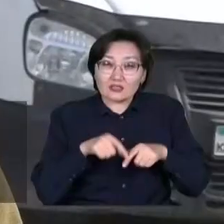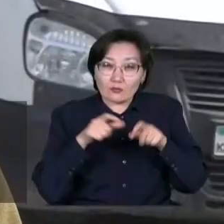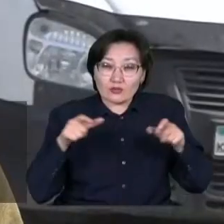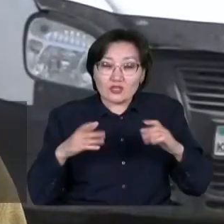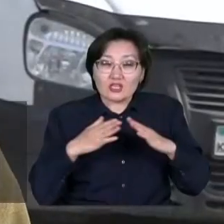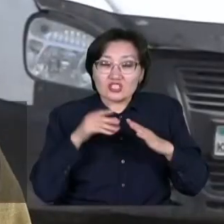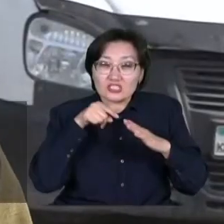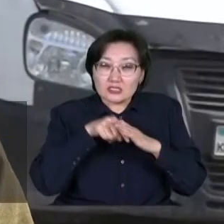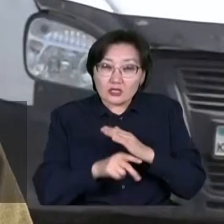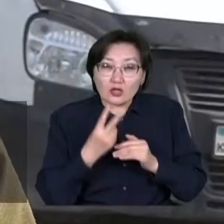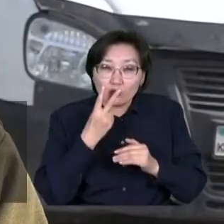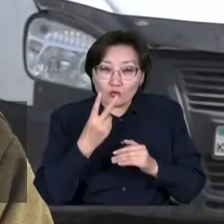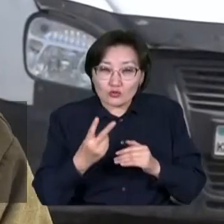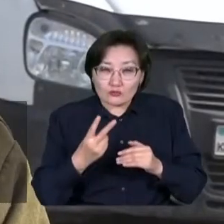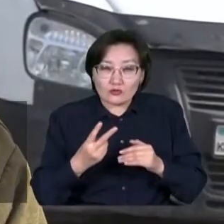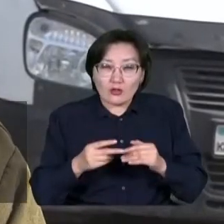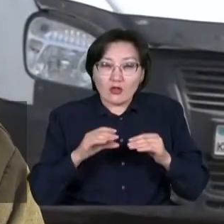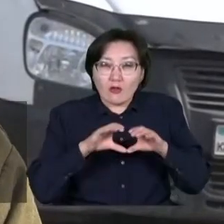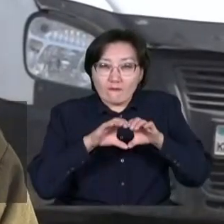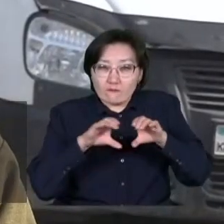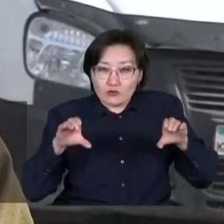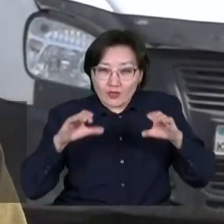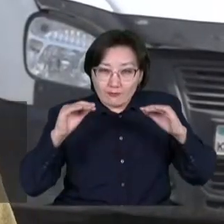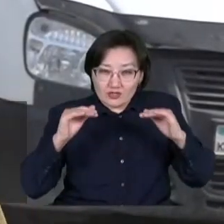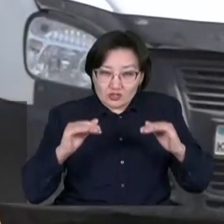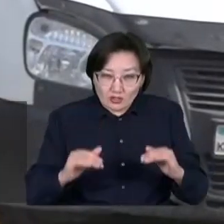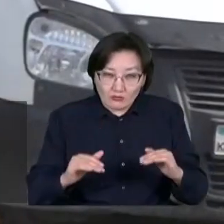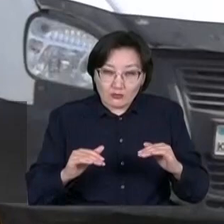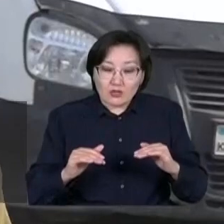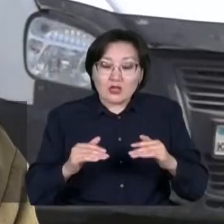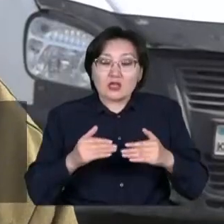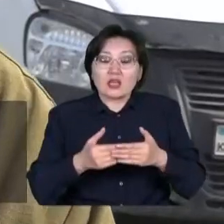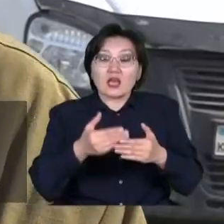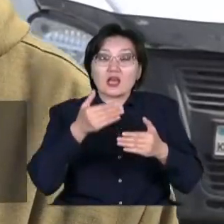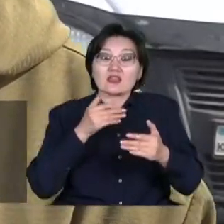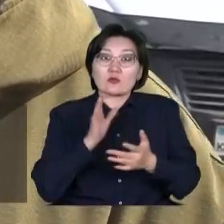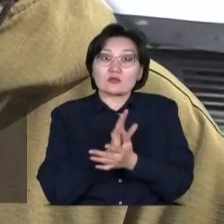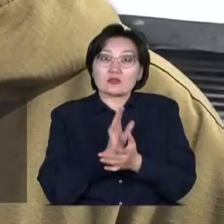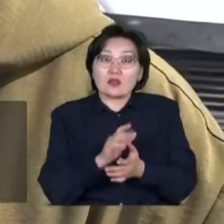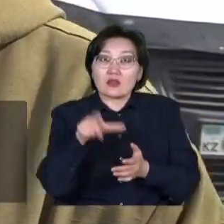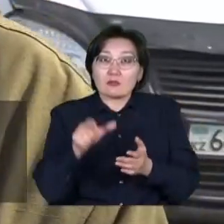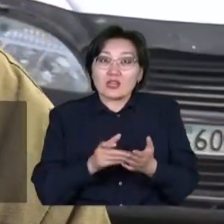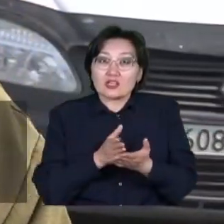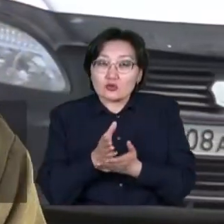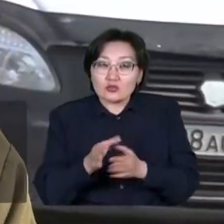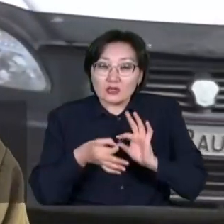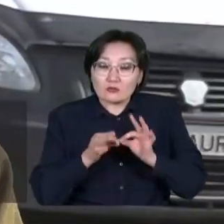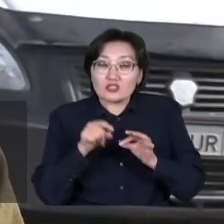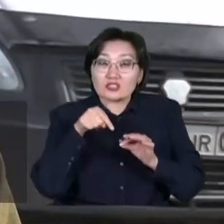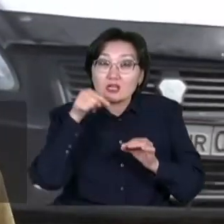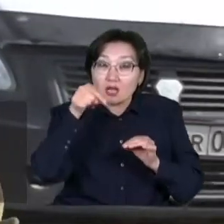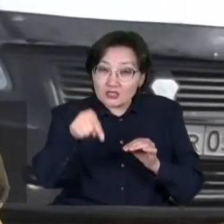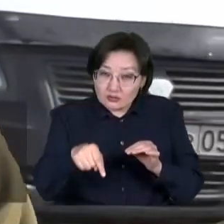көрсеңіздер, вообще нашарлау, вообще фундамент отырып кеткен, батып кеткен, есік алдында балшық адамдар кіріп шығуы да қиын. Ар шетінде еще